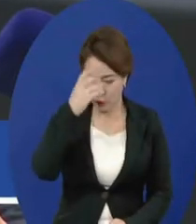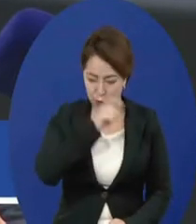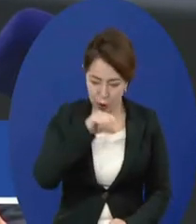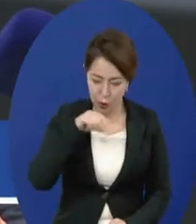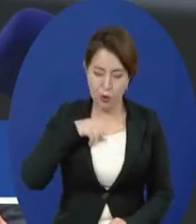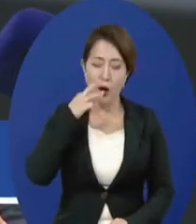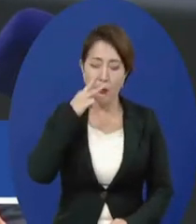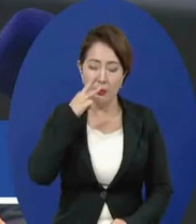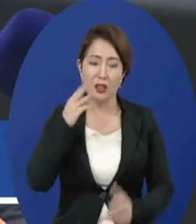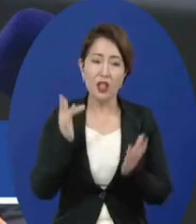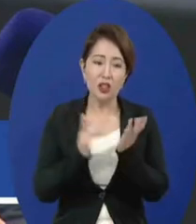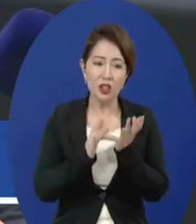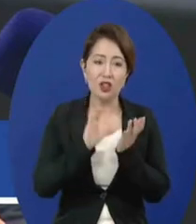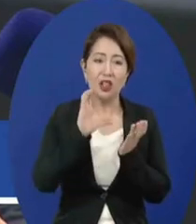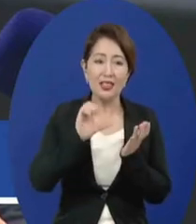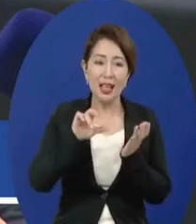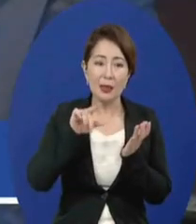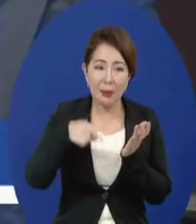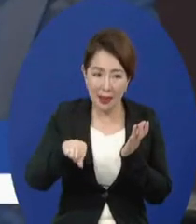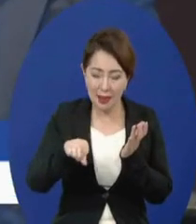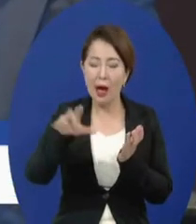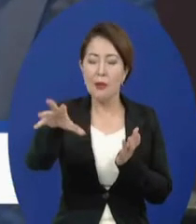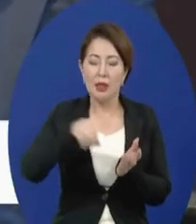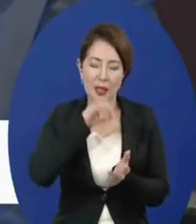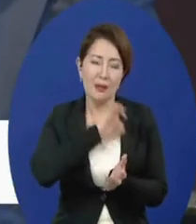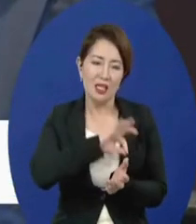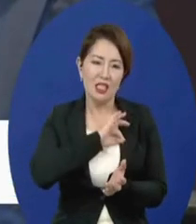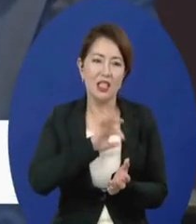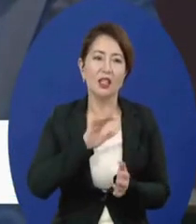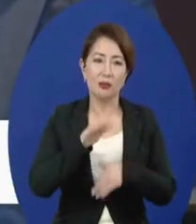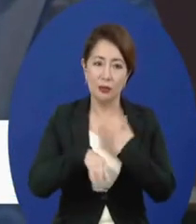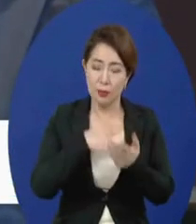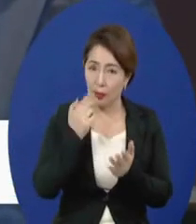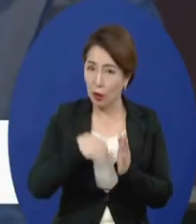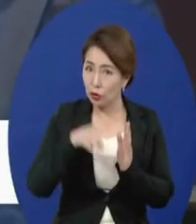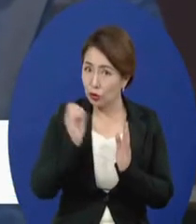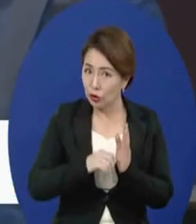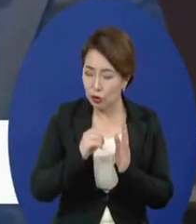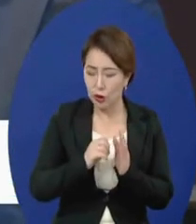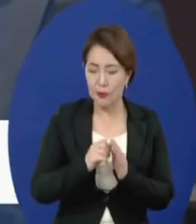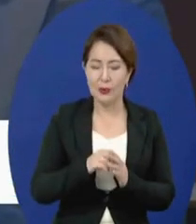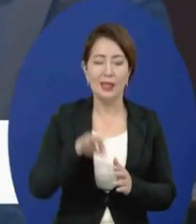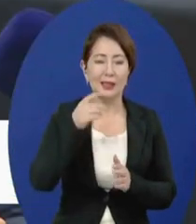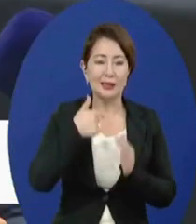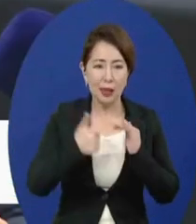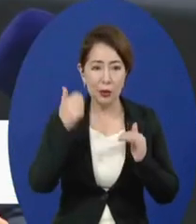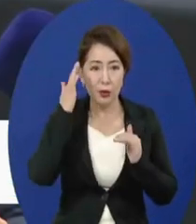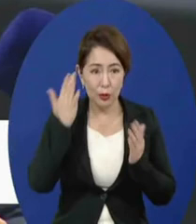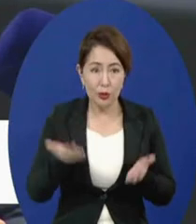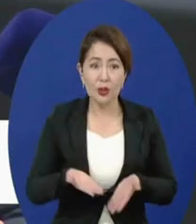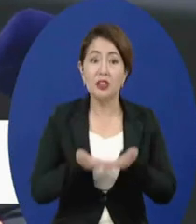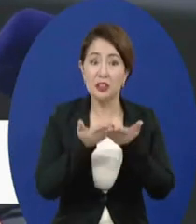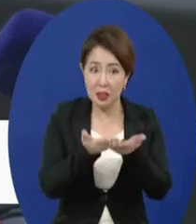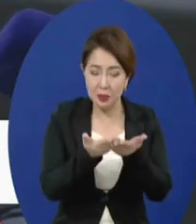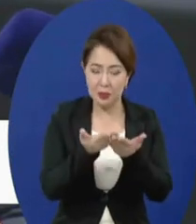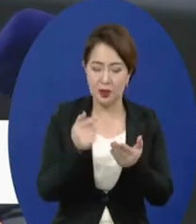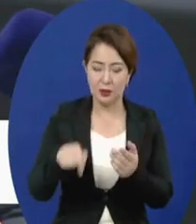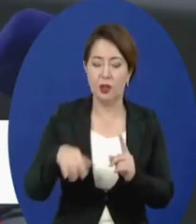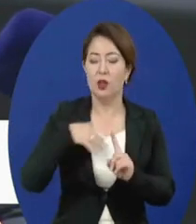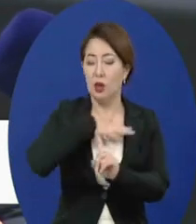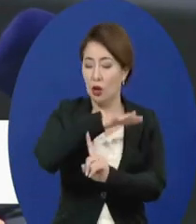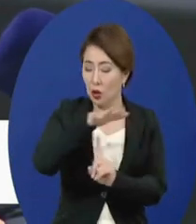технологийн салбарын хамгийн сайн хэрэглэгч нь баг шүү дээ. Сангийн амны зүгээс маш тодорхой татварын бодлогоор дэмжинэ. Орчныг